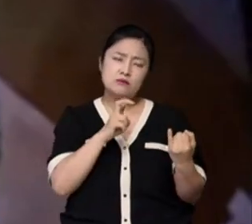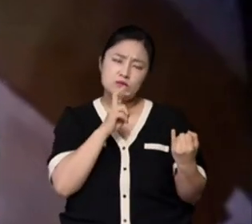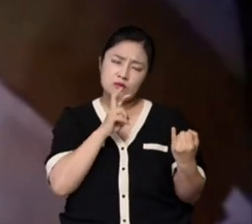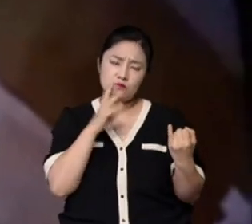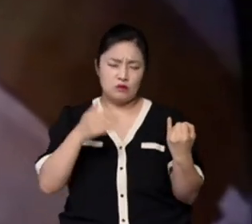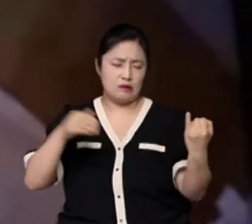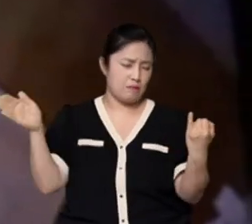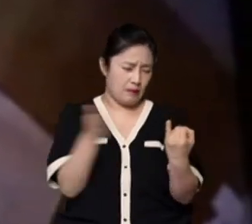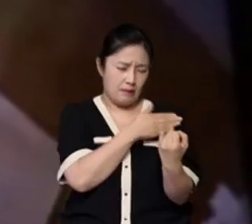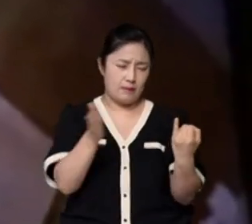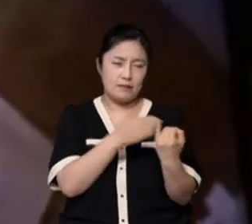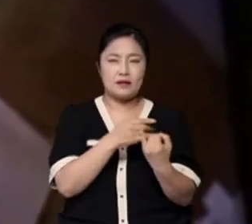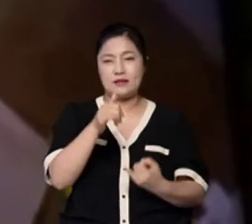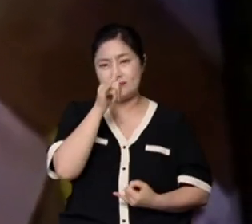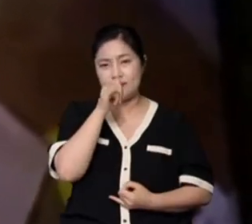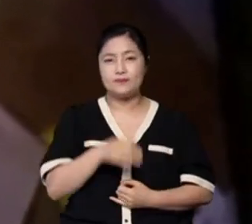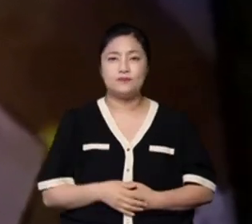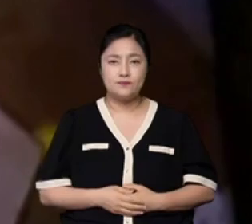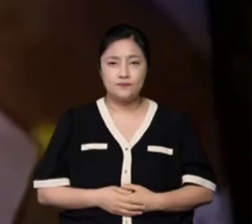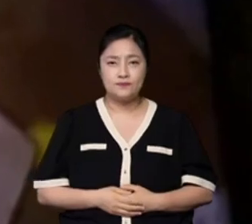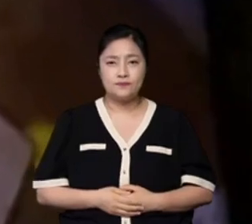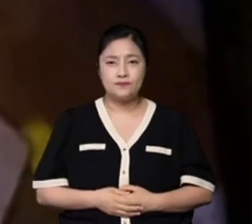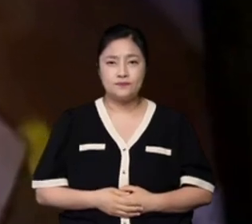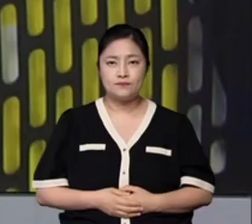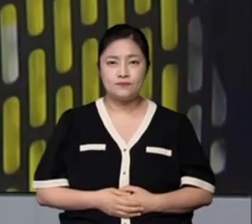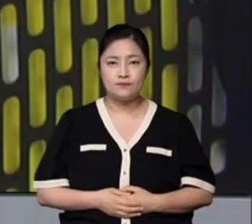분가량 폭행을 당했습니다.